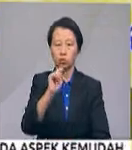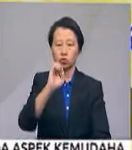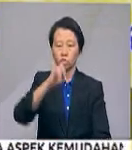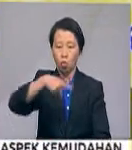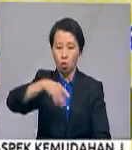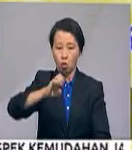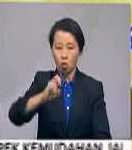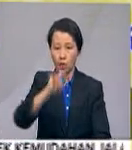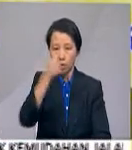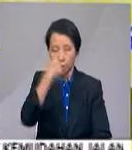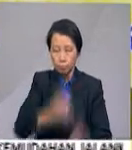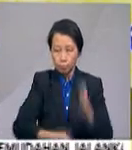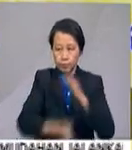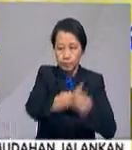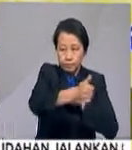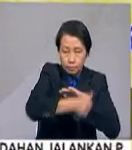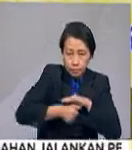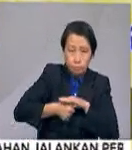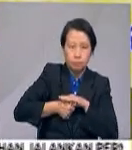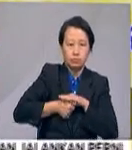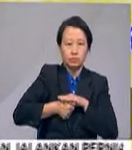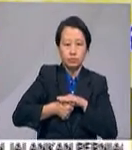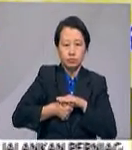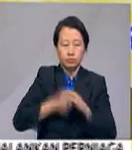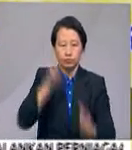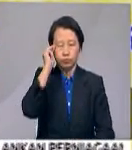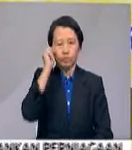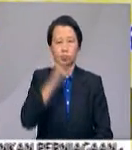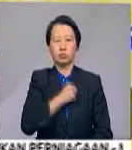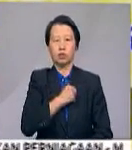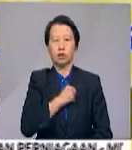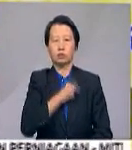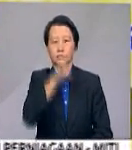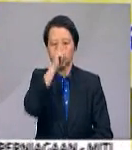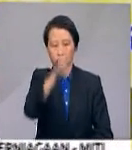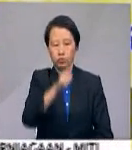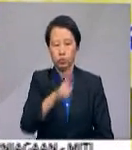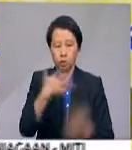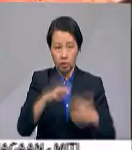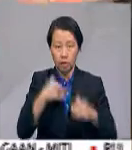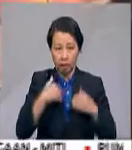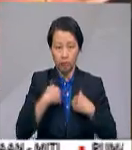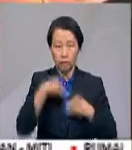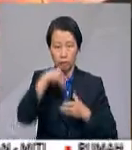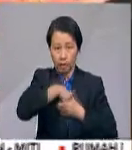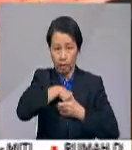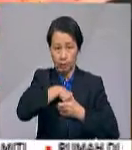untuk melindungi niat sebenar yang tersirat.